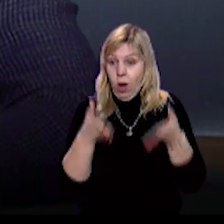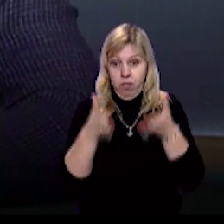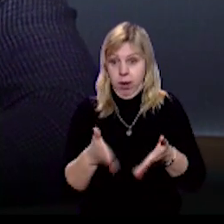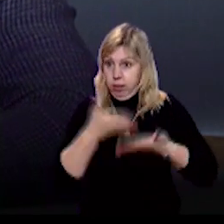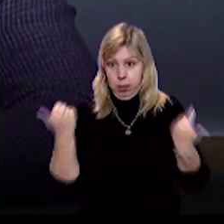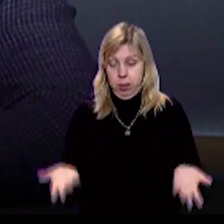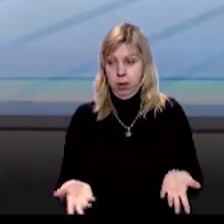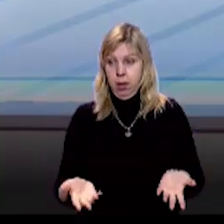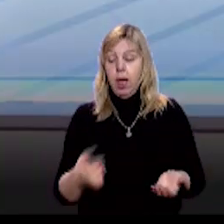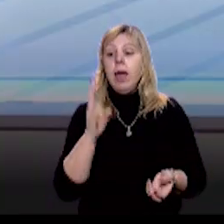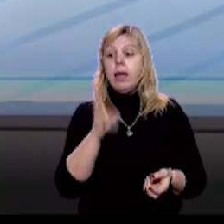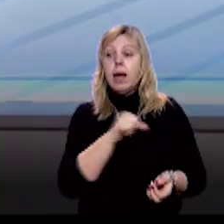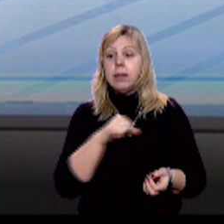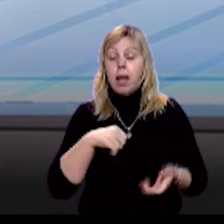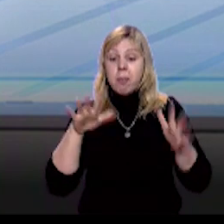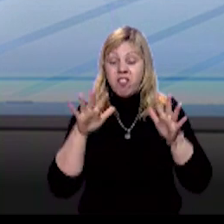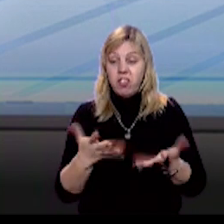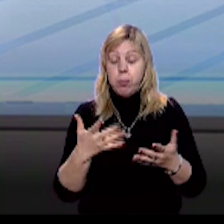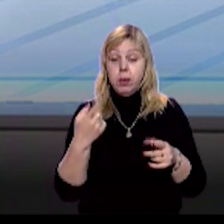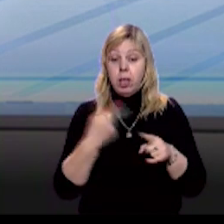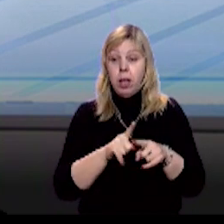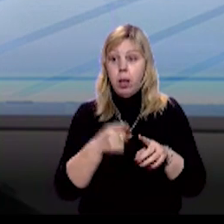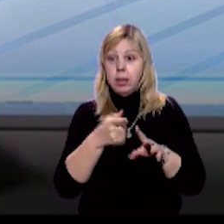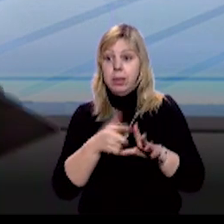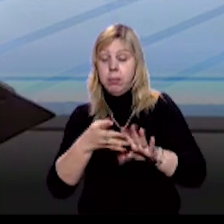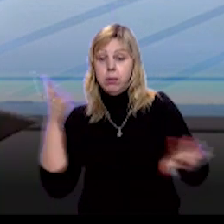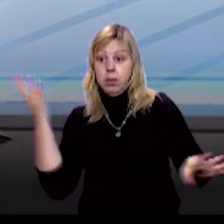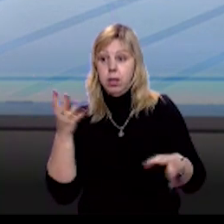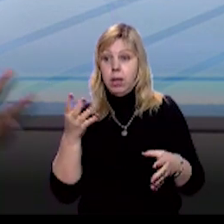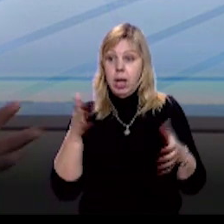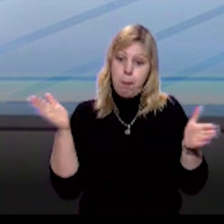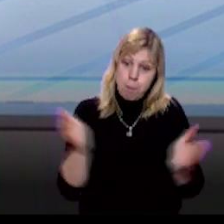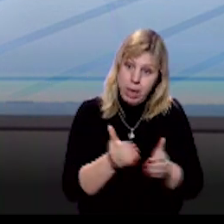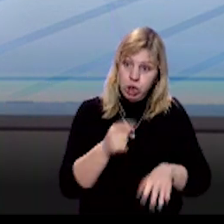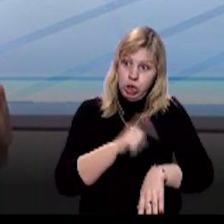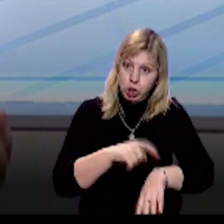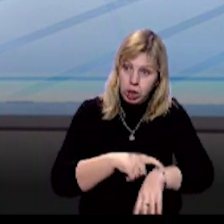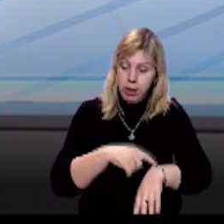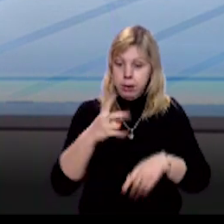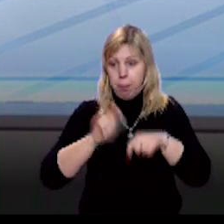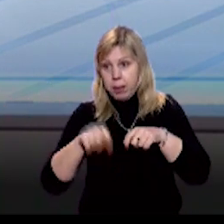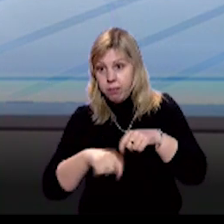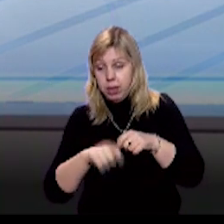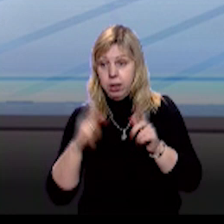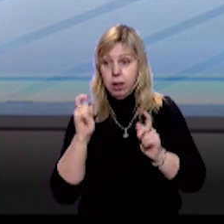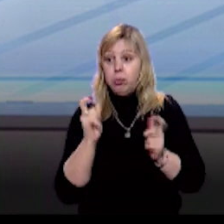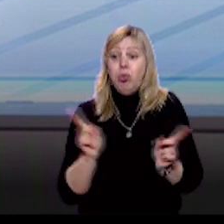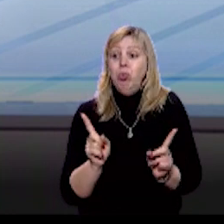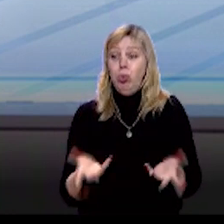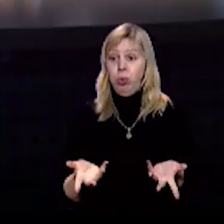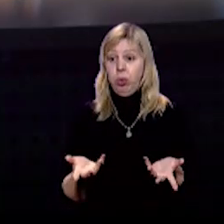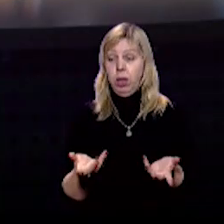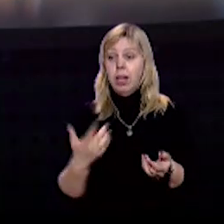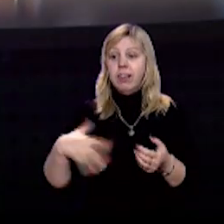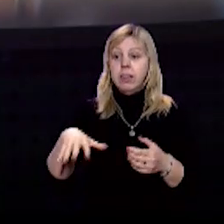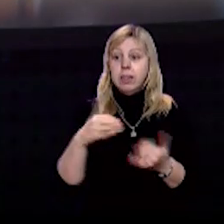немає. Як саме в цьому випадку 7-кілометрова черга? Тут треба зменшити час на перевірки вантажного транспорту. Ну, дивіться,